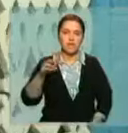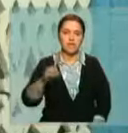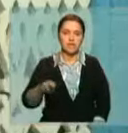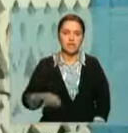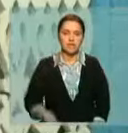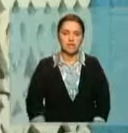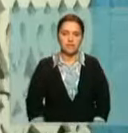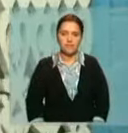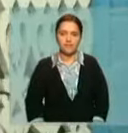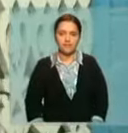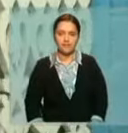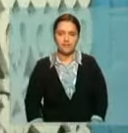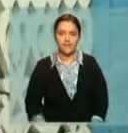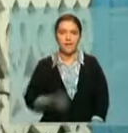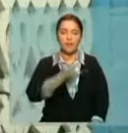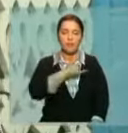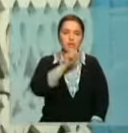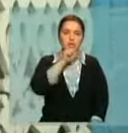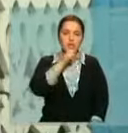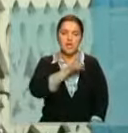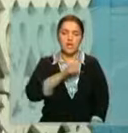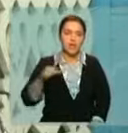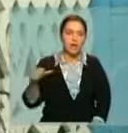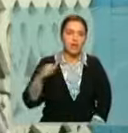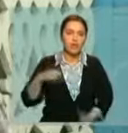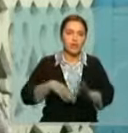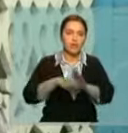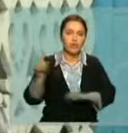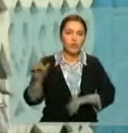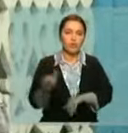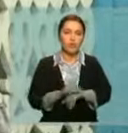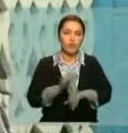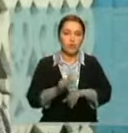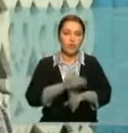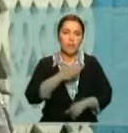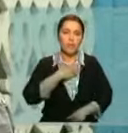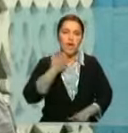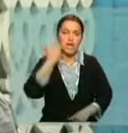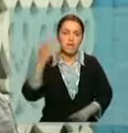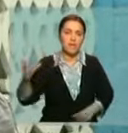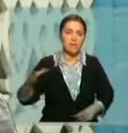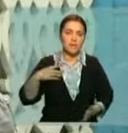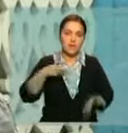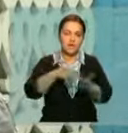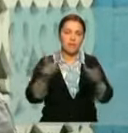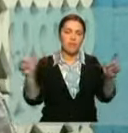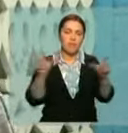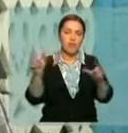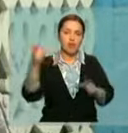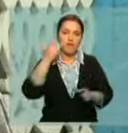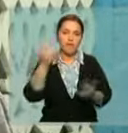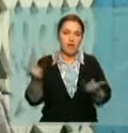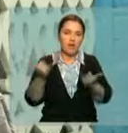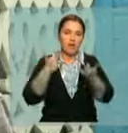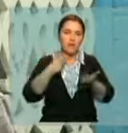меня дедушка хороший, он у меня добрый. Мы с ним, когда идем в магазин, он мне покупает